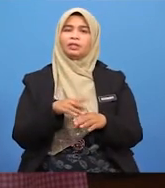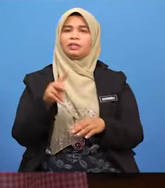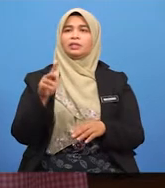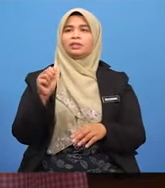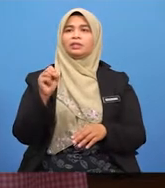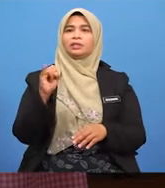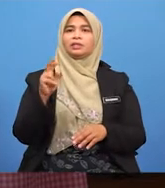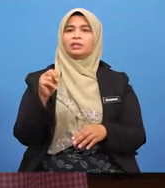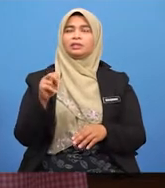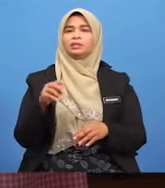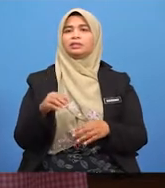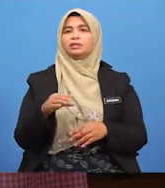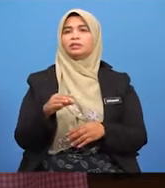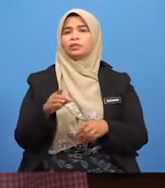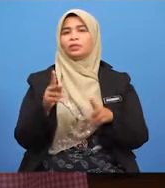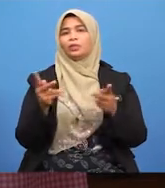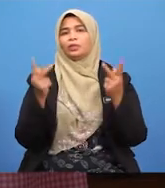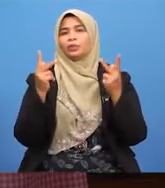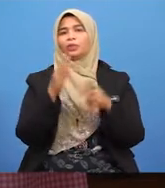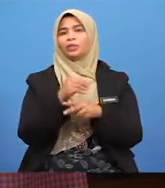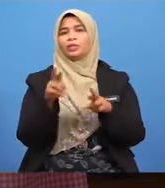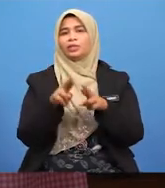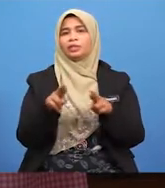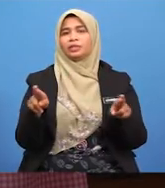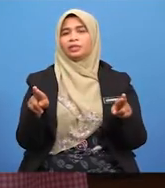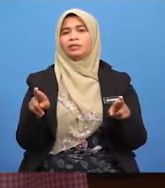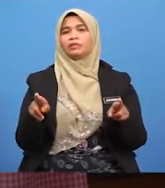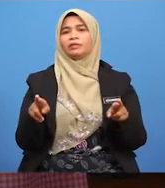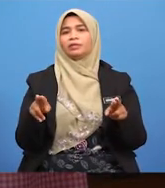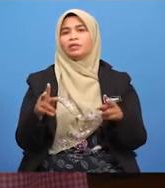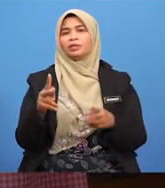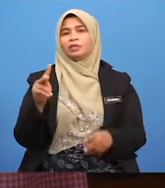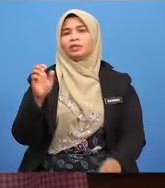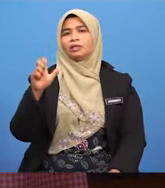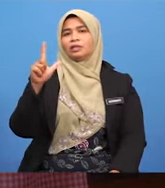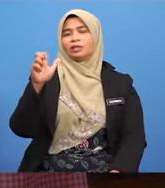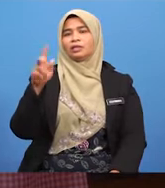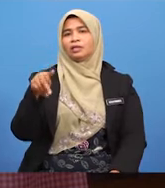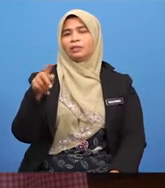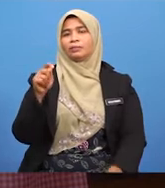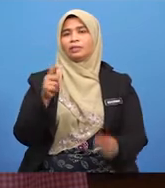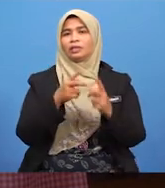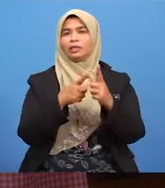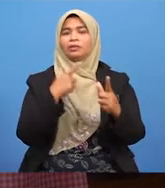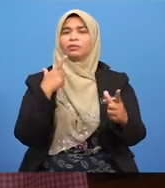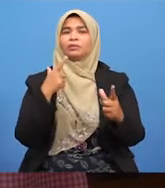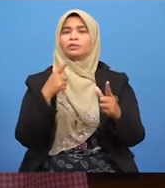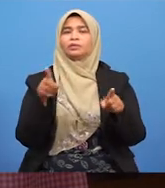pinggang Kukuh dan serat the Klepek lurus